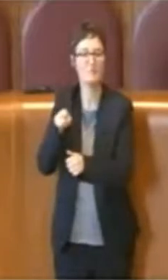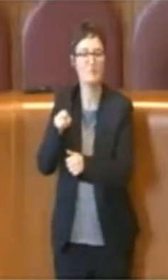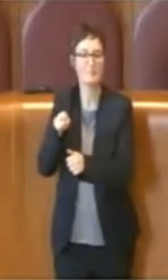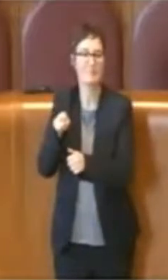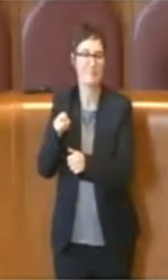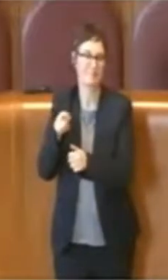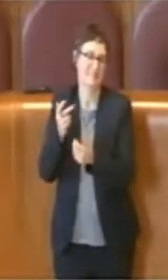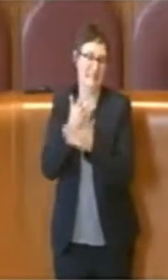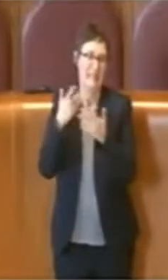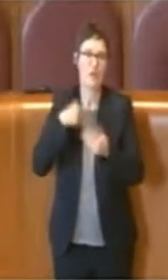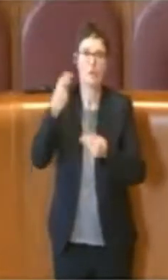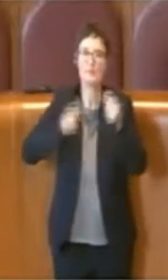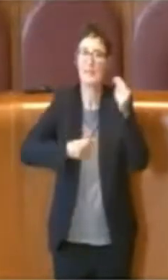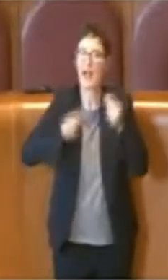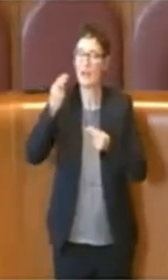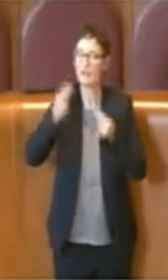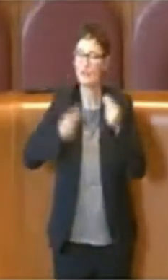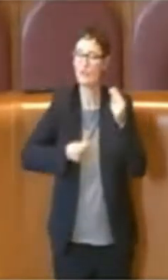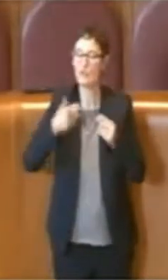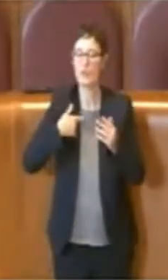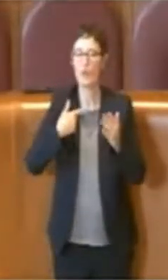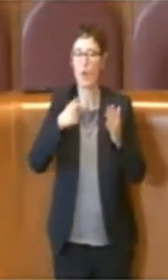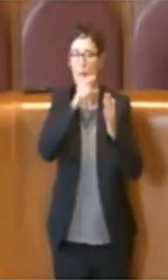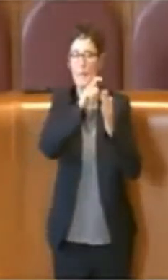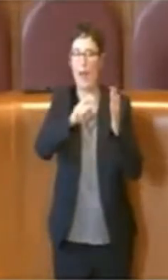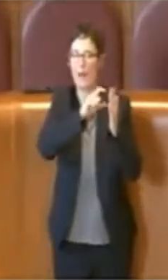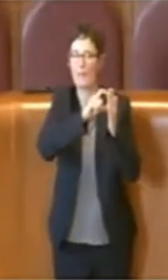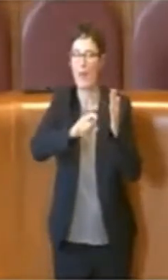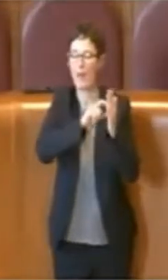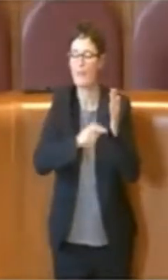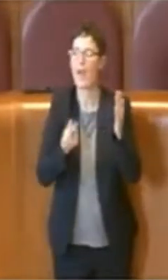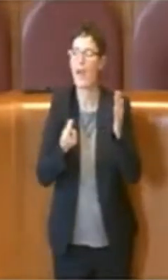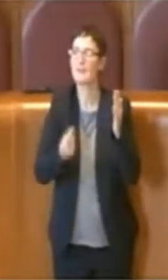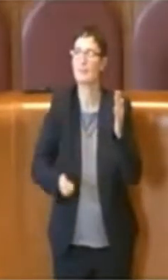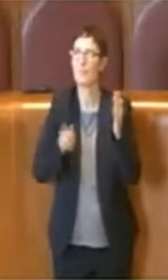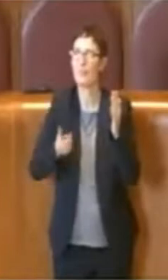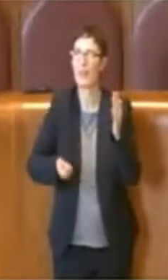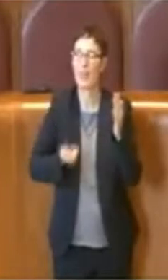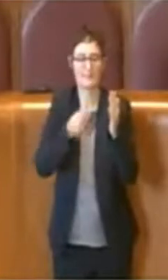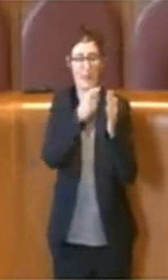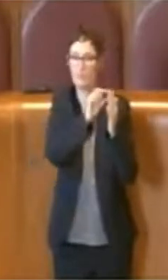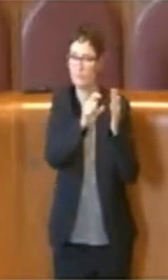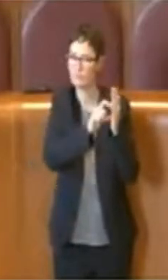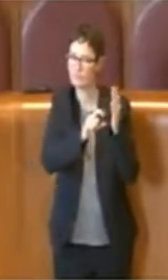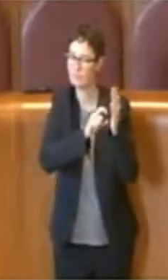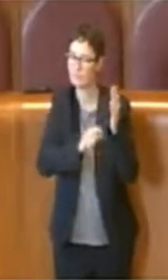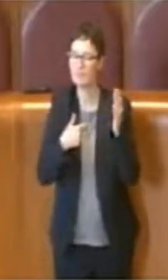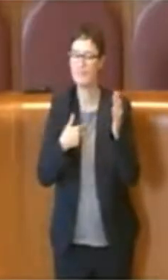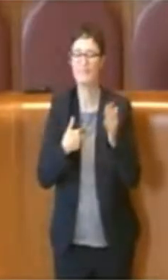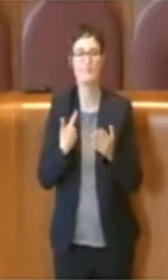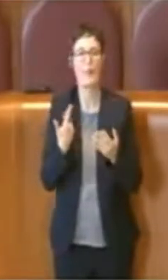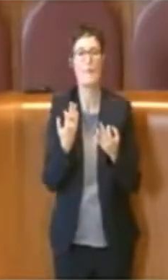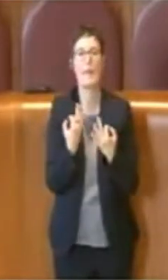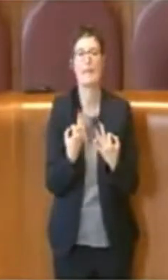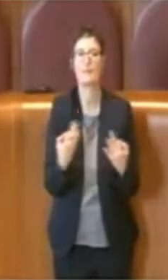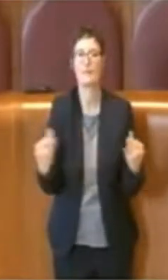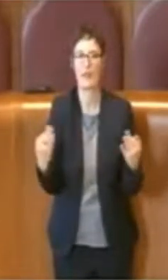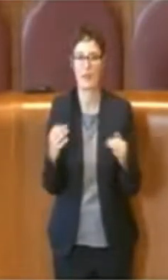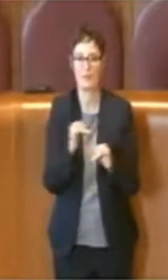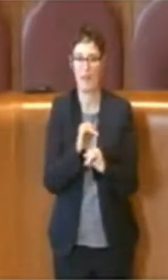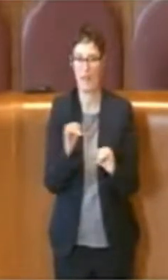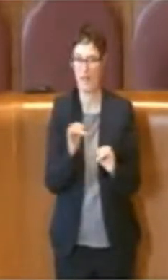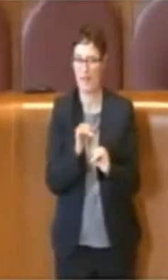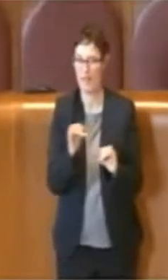capitoli di spesa non sono mai perfetti, sono una, diciamo,